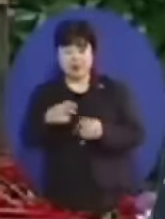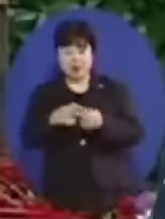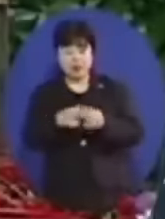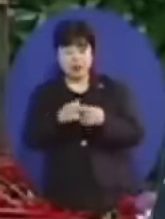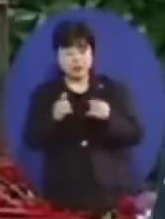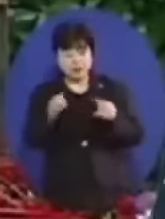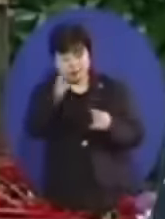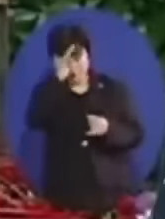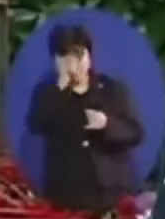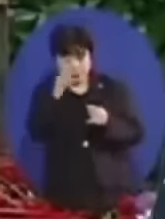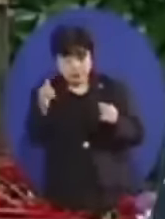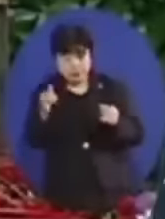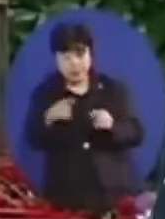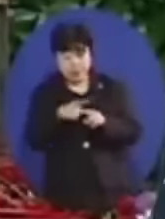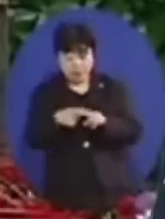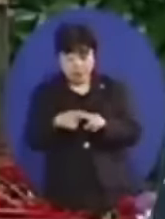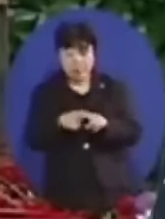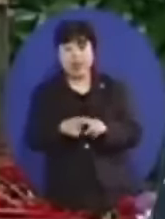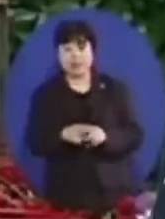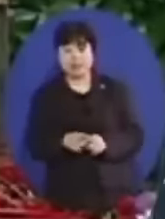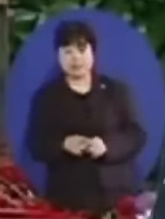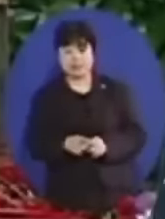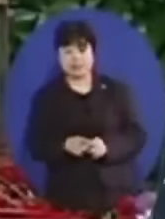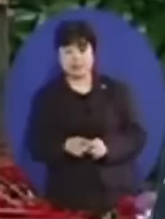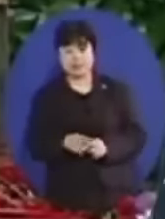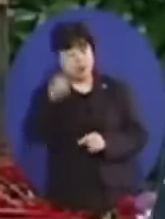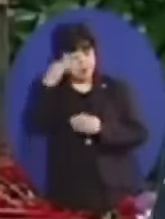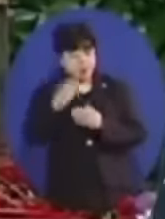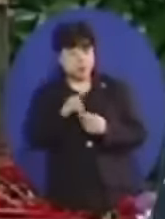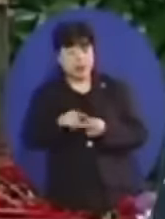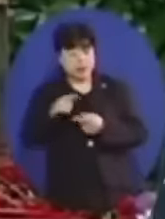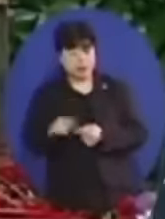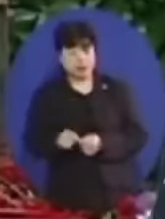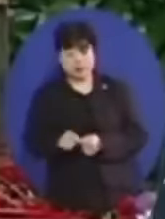정도가 박사의 말을 따라 매일 자신에게 긍정적인